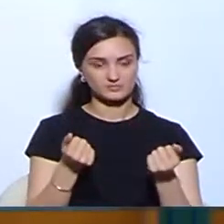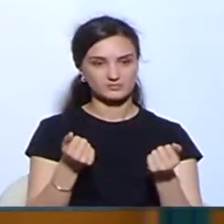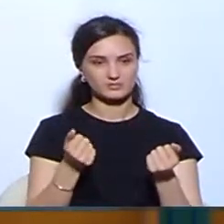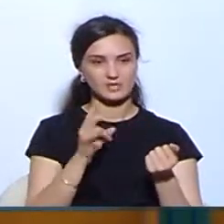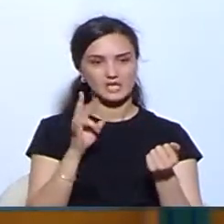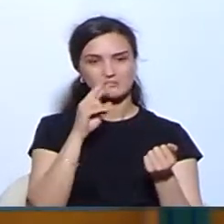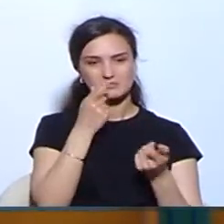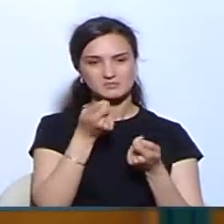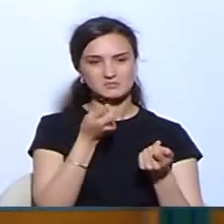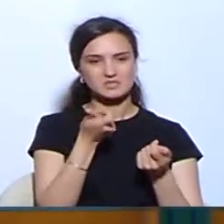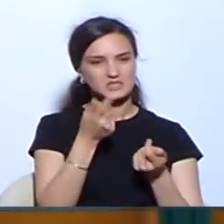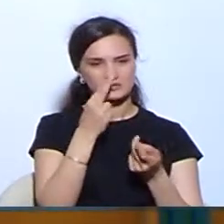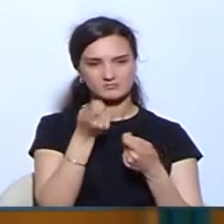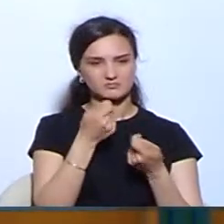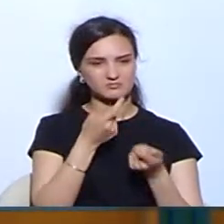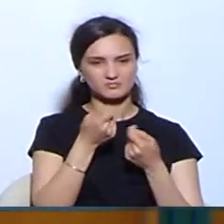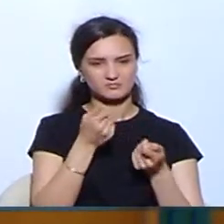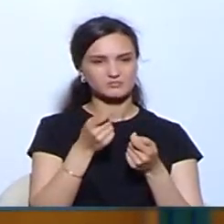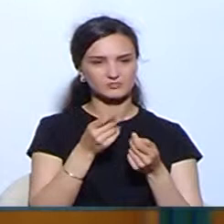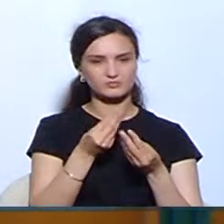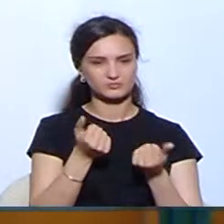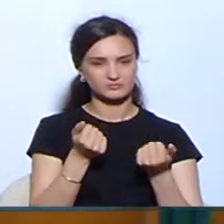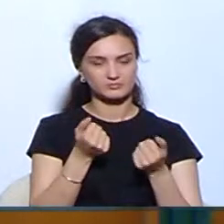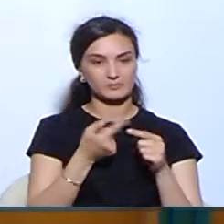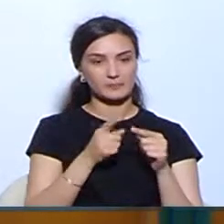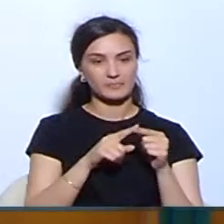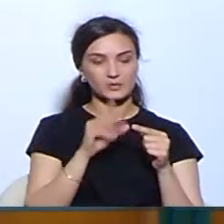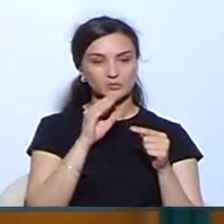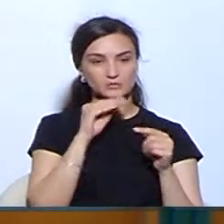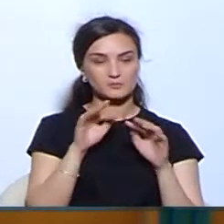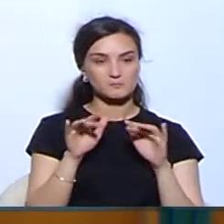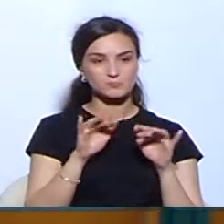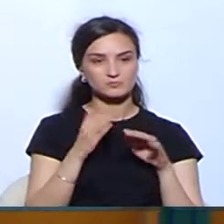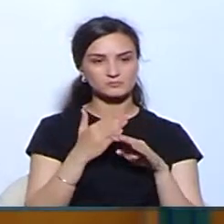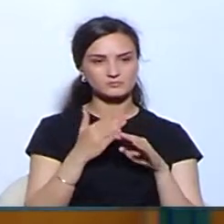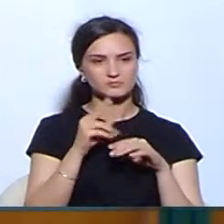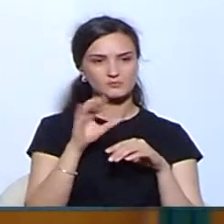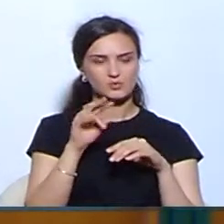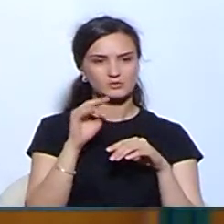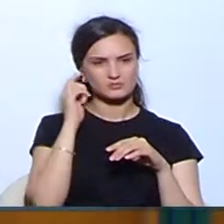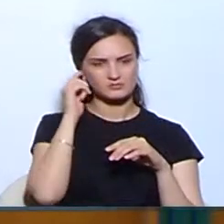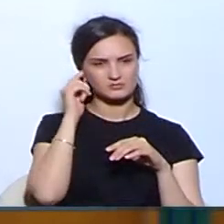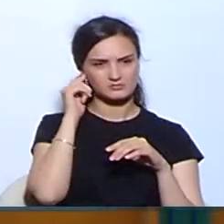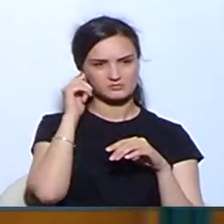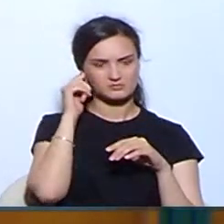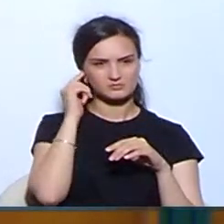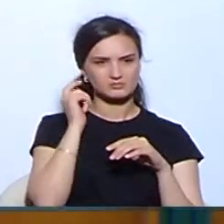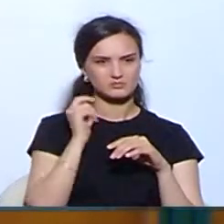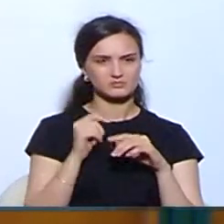მცირედი მედიკამენტოზური მხარდაჭერის მეშვეობით უკვალოდ ხდებია. როდესაც ფუნქციური კისტები, როგორც არის ფოლიკულური კისტა და ყვითელი სხეულის